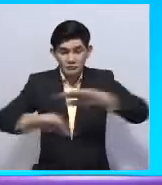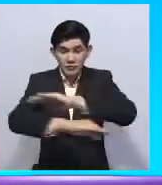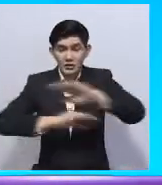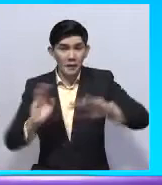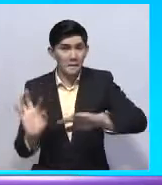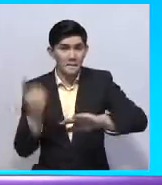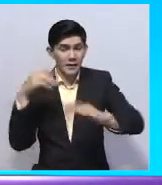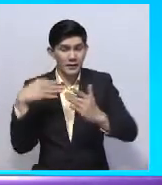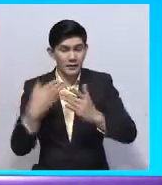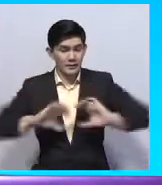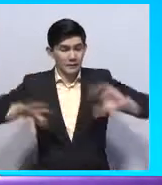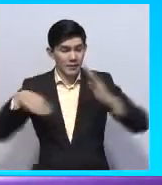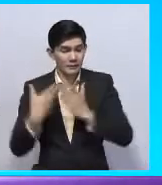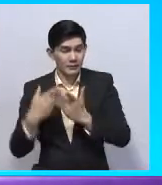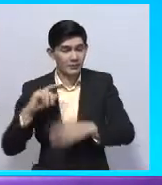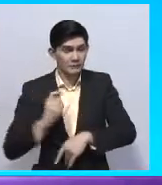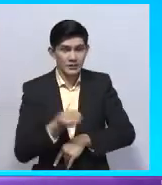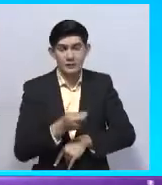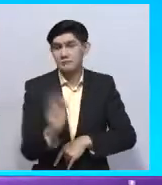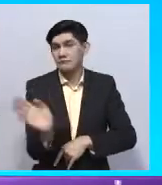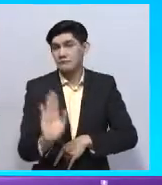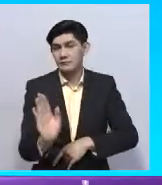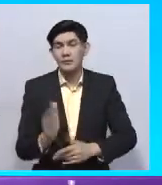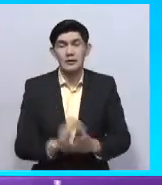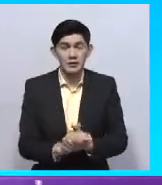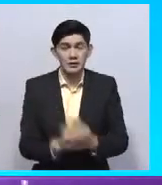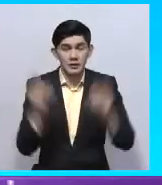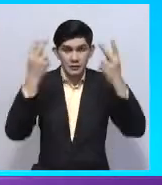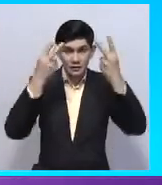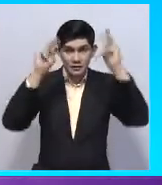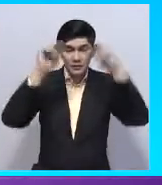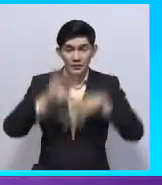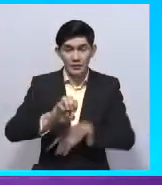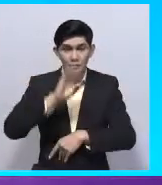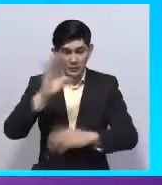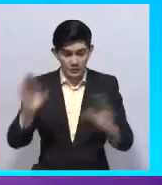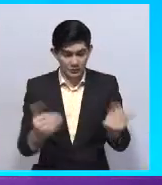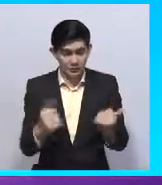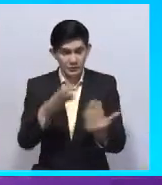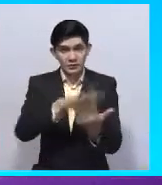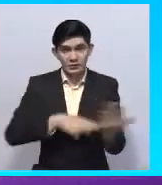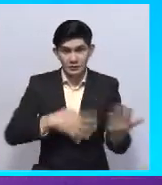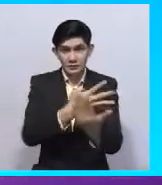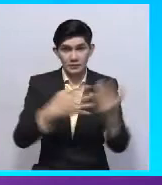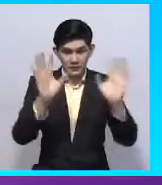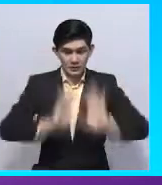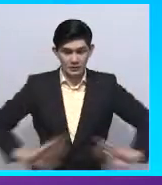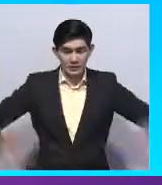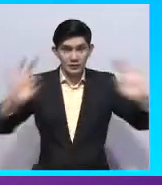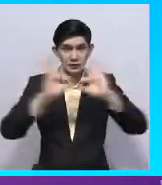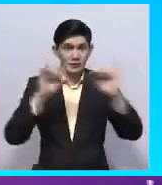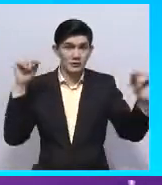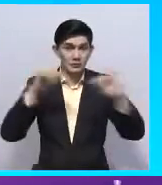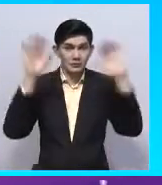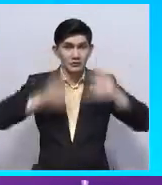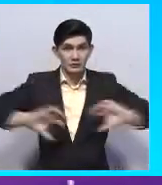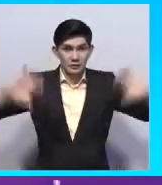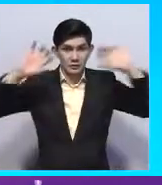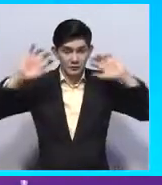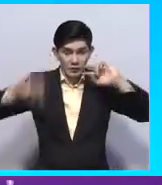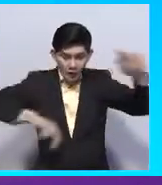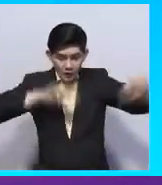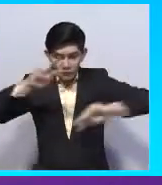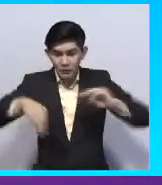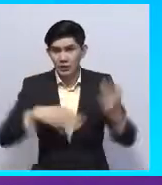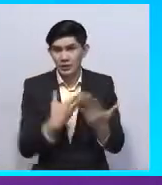านใหม่โดยรัฐไม่ต้องจ่ายเงินค่าเสียหายอีกต่อไปค ่ะนายกรัฐมนตรีก็ย้ำนะคะว่าเรื่องนี้เป็นนโยบายสำคัญของรัฐบาลค่ะที่ต้องรักษา